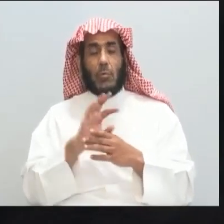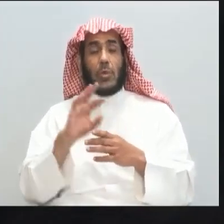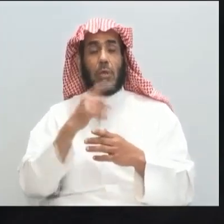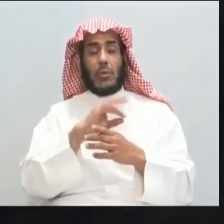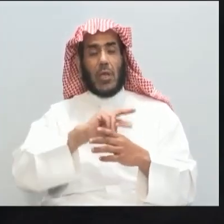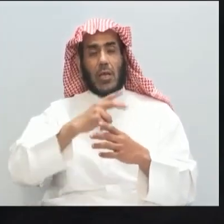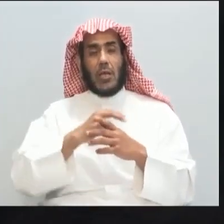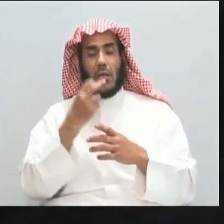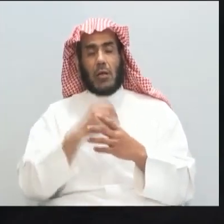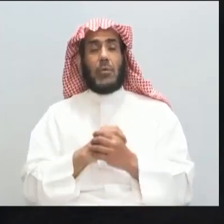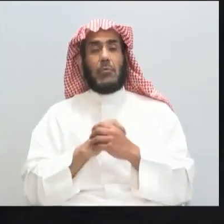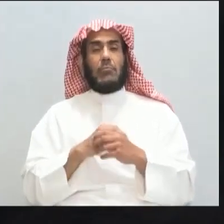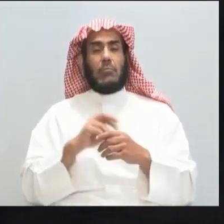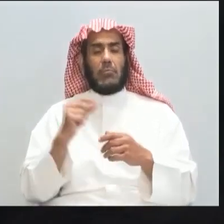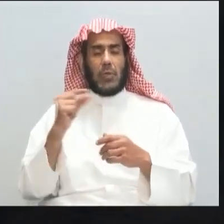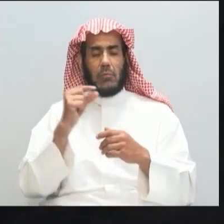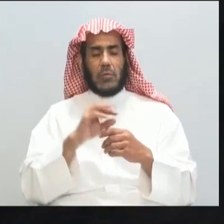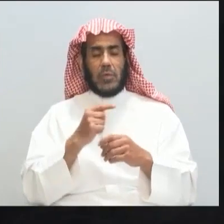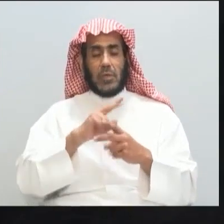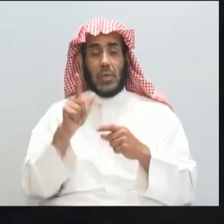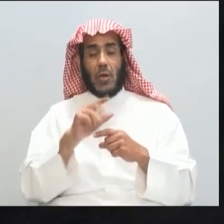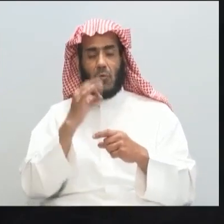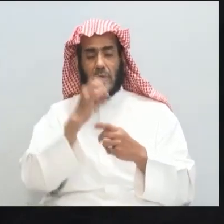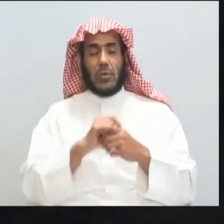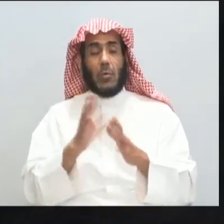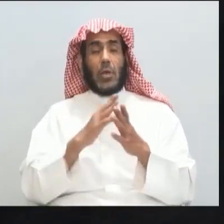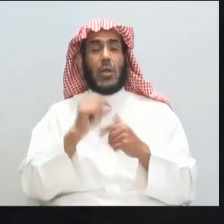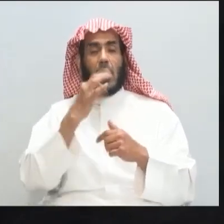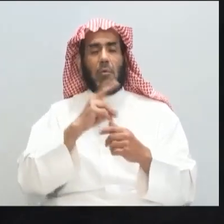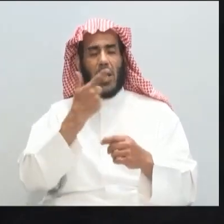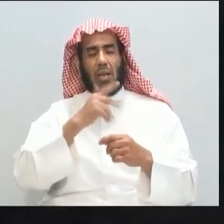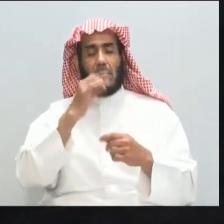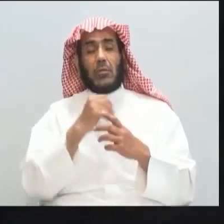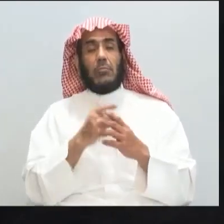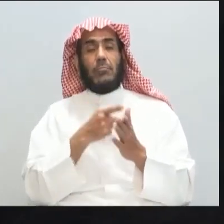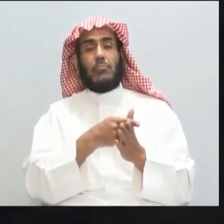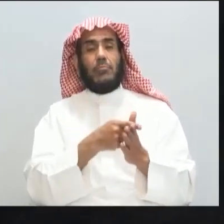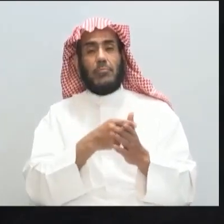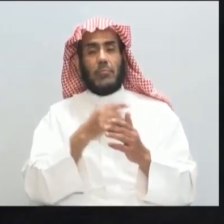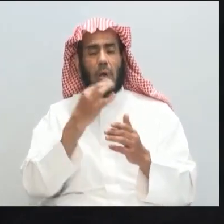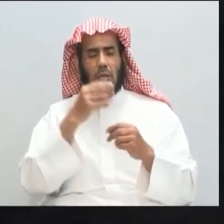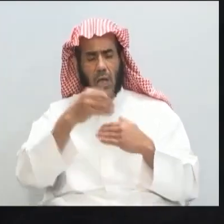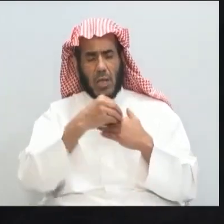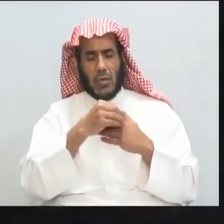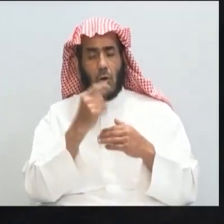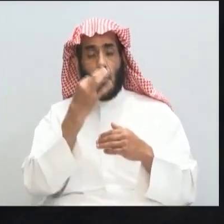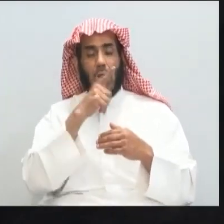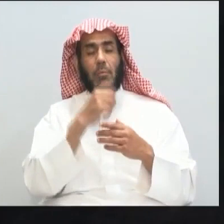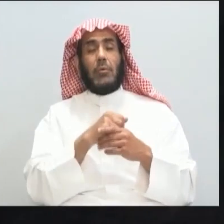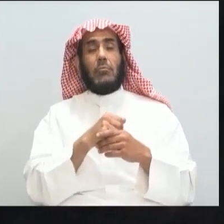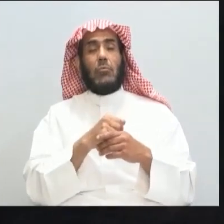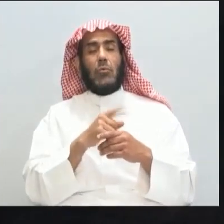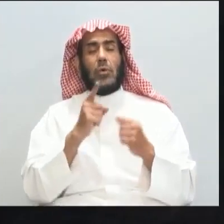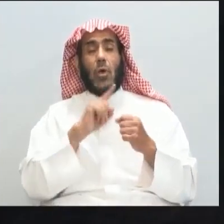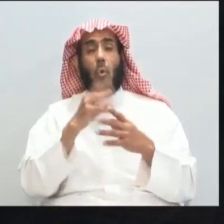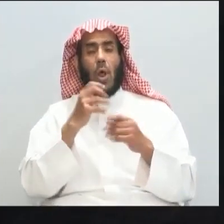الكلمات غير العربيه بين الكلمه الصحيحه الفصيحه وبين غيرها من الكلمات التي يعني قد دخلت الى اللغه العربيه ول